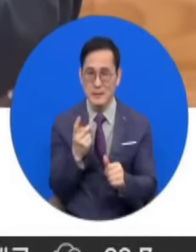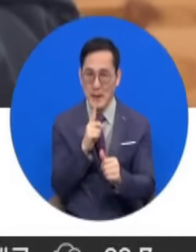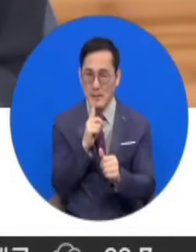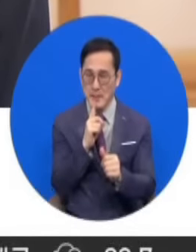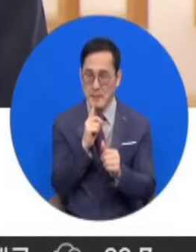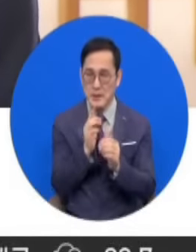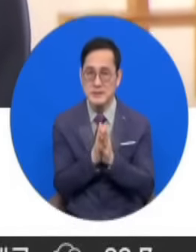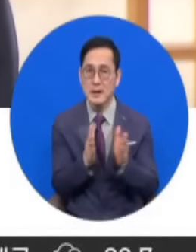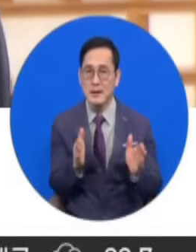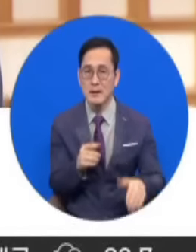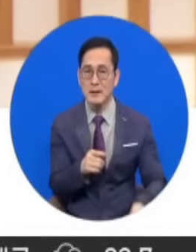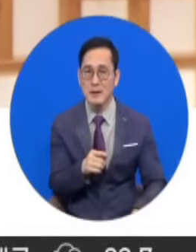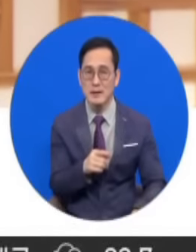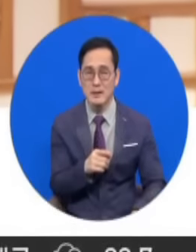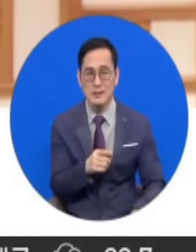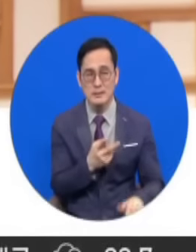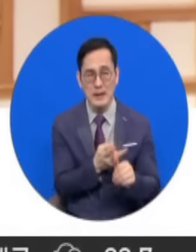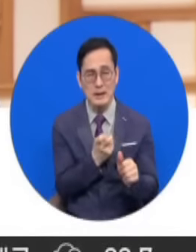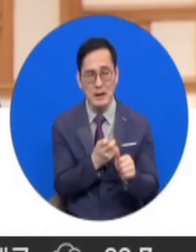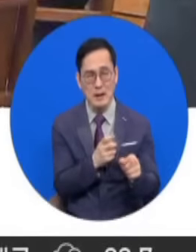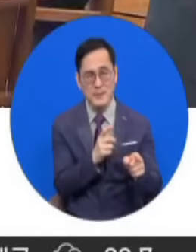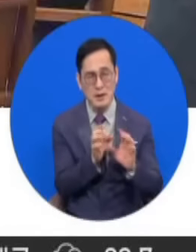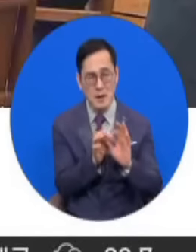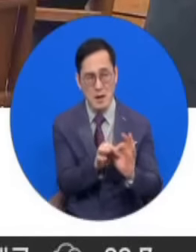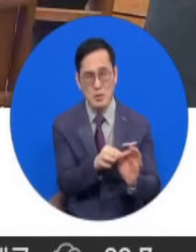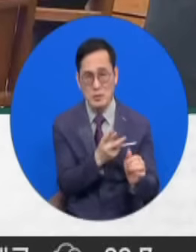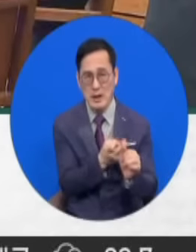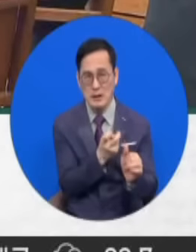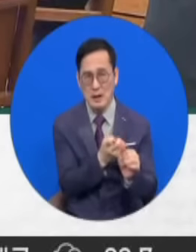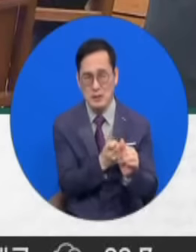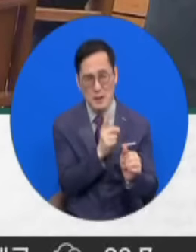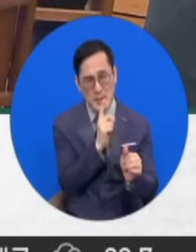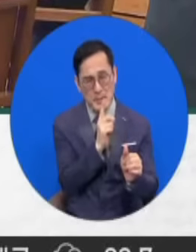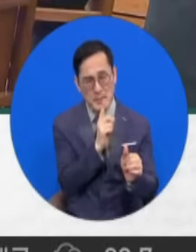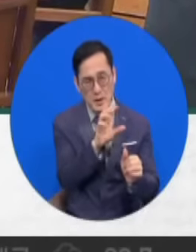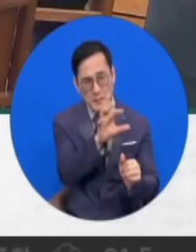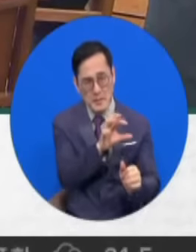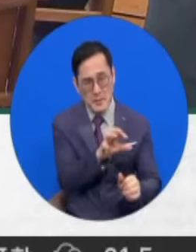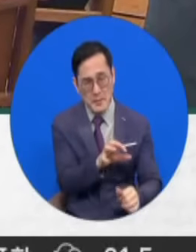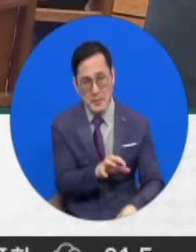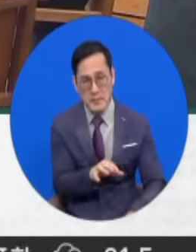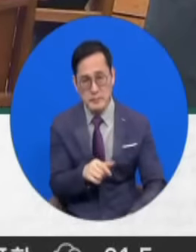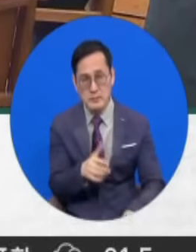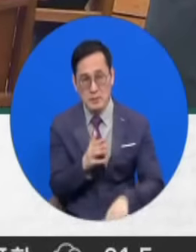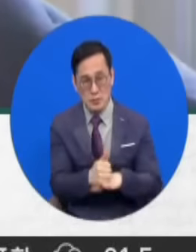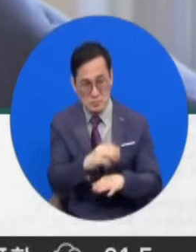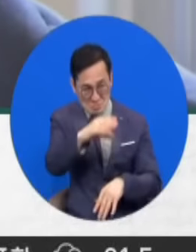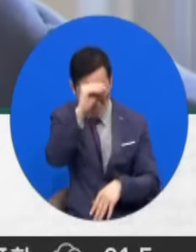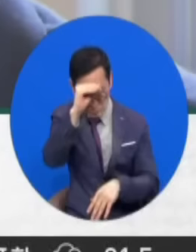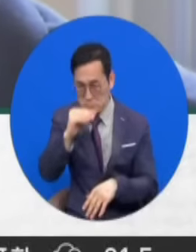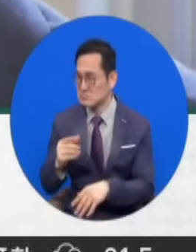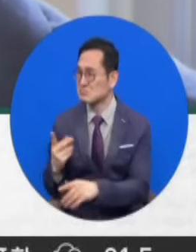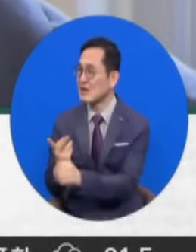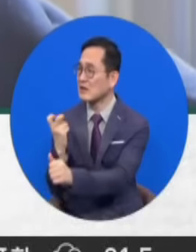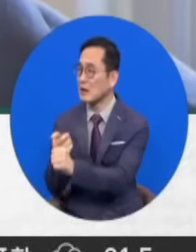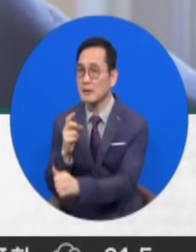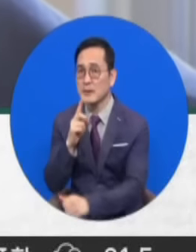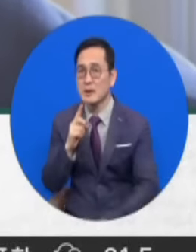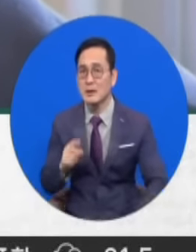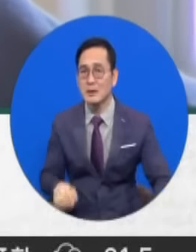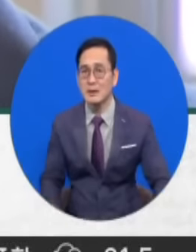있는데 여기에 맞받아 쳐가지고 지금 원희룡 후보가 거기에 합창을 하고 있잖아요. 자, 최선민